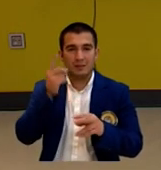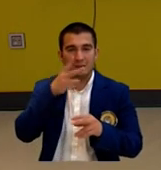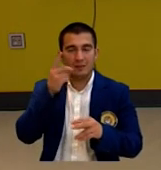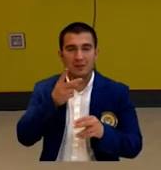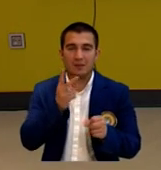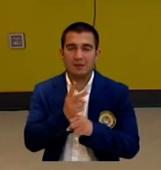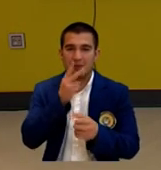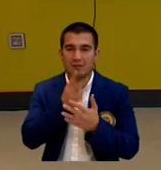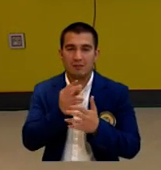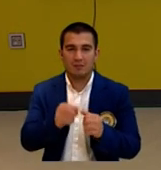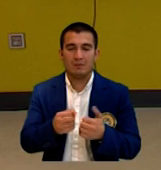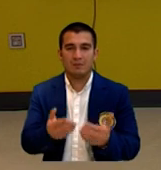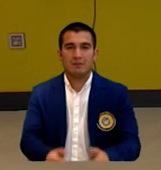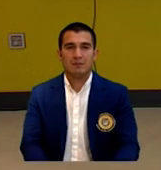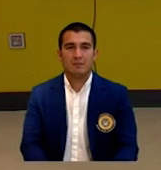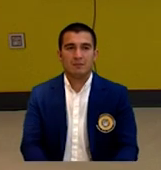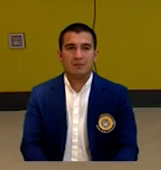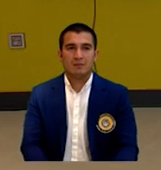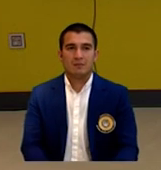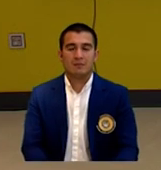kattalik hisoblanadi.